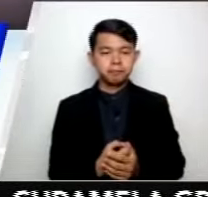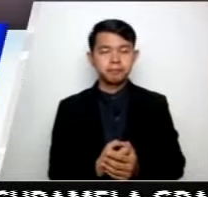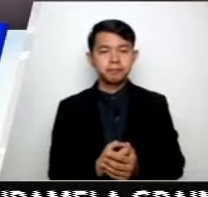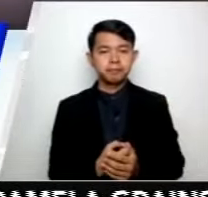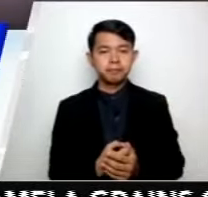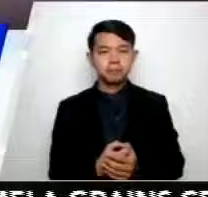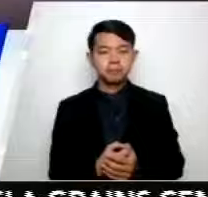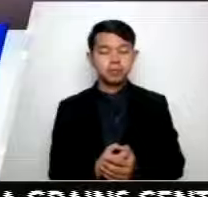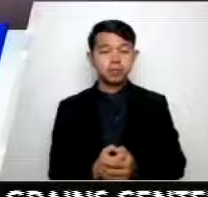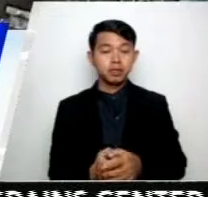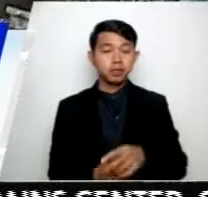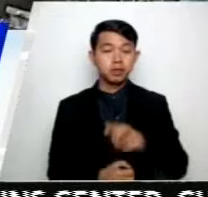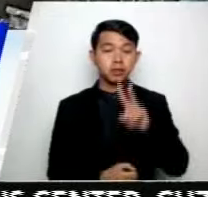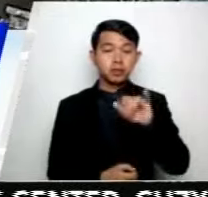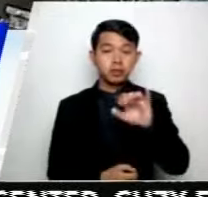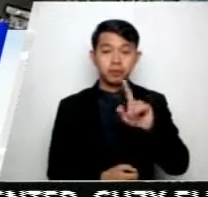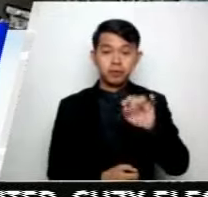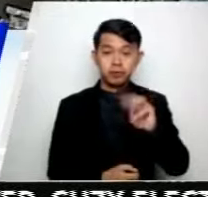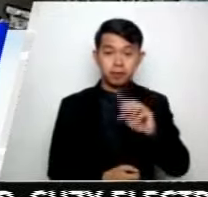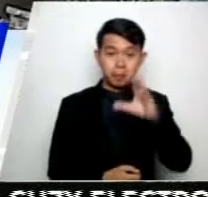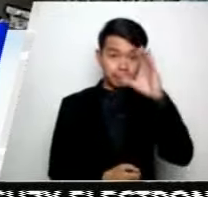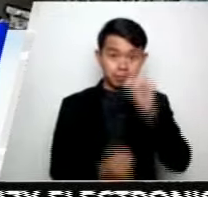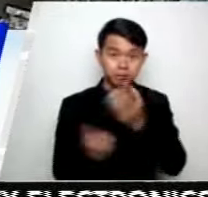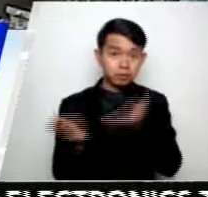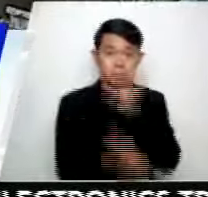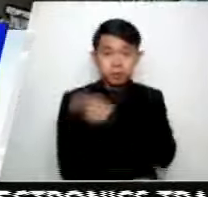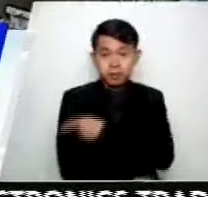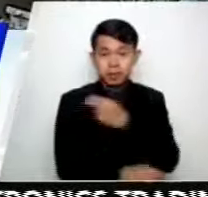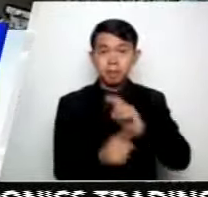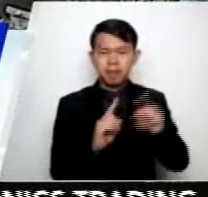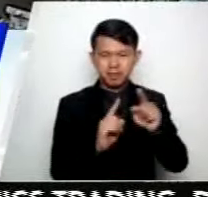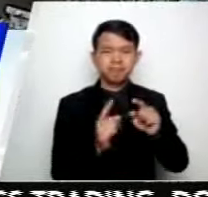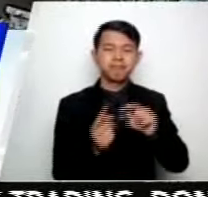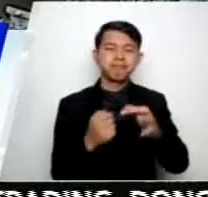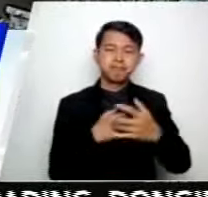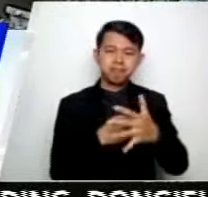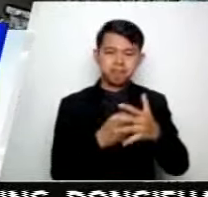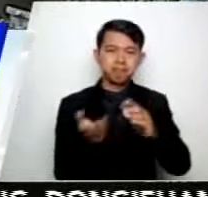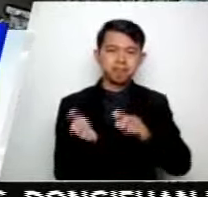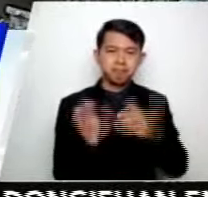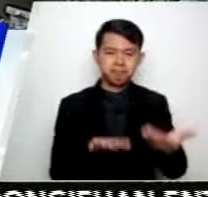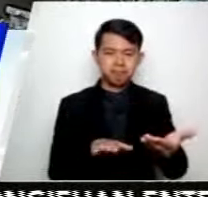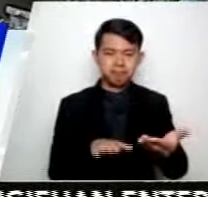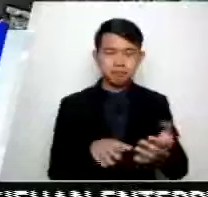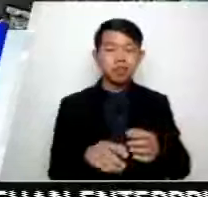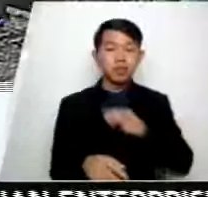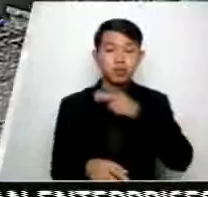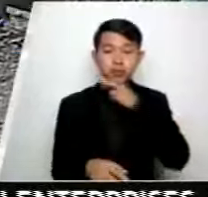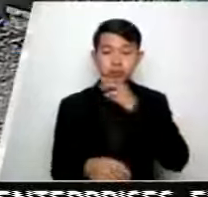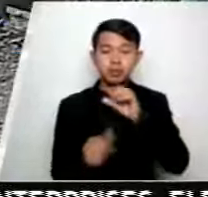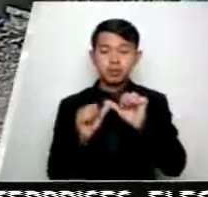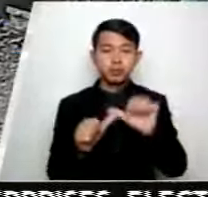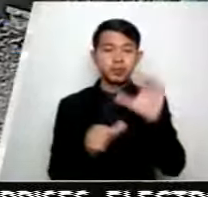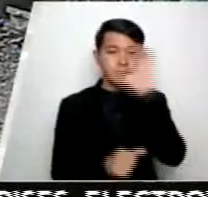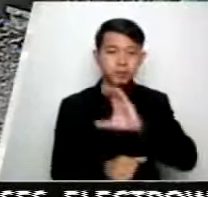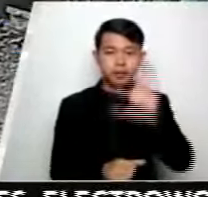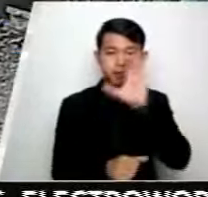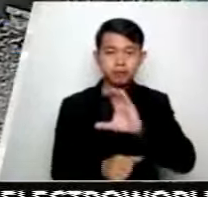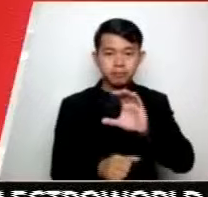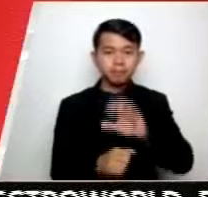na namatay kalaunan. Patuloy ang pagtugi sa sospek. Femarie Dumabok ng GMA Regional